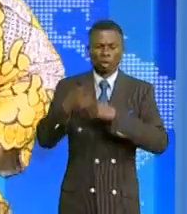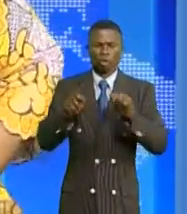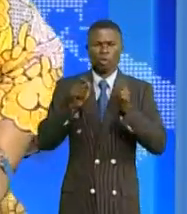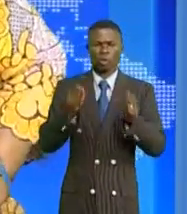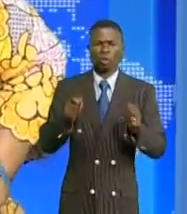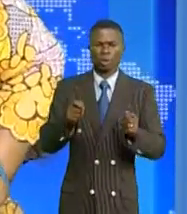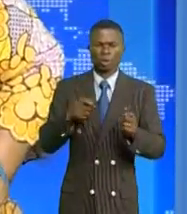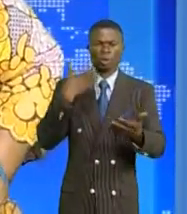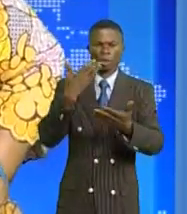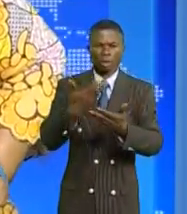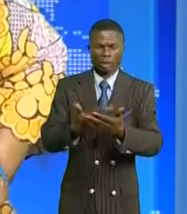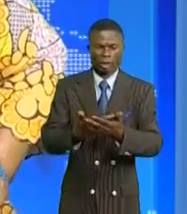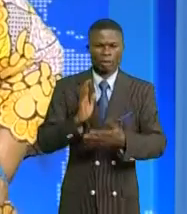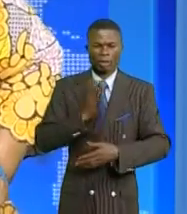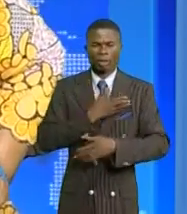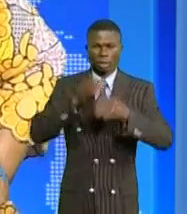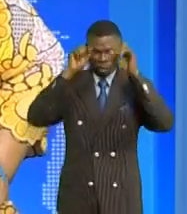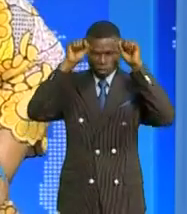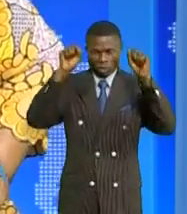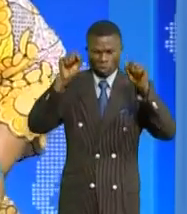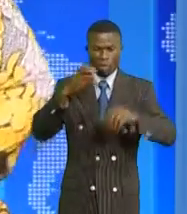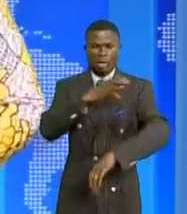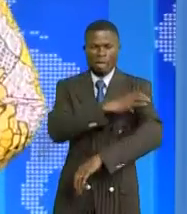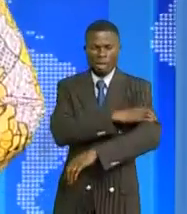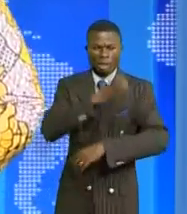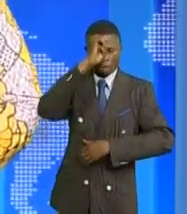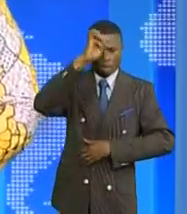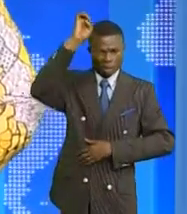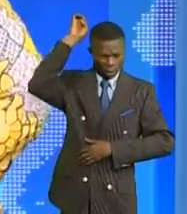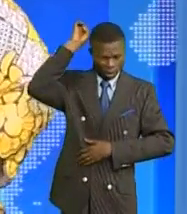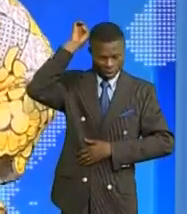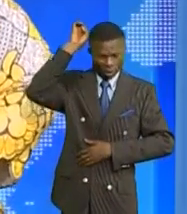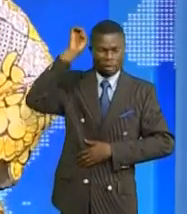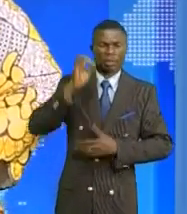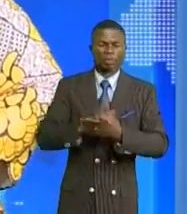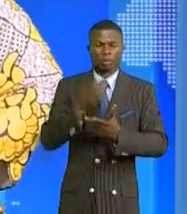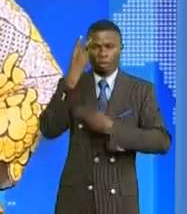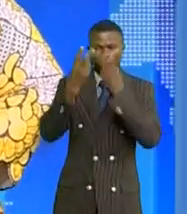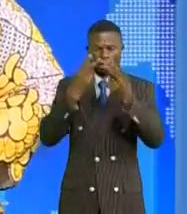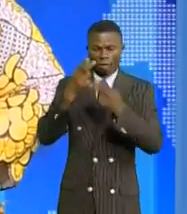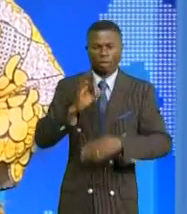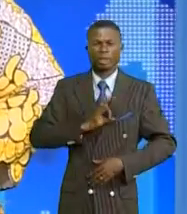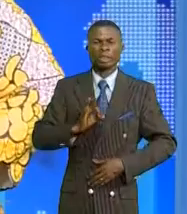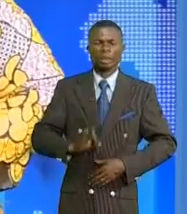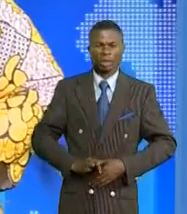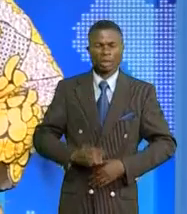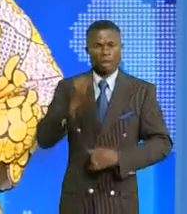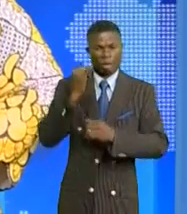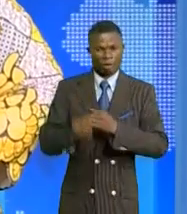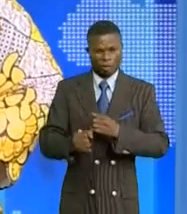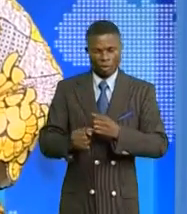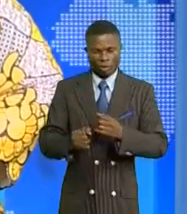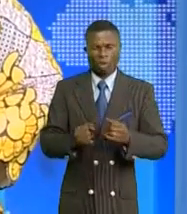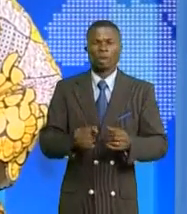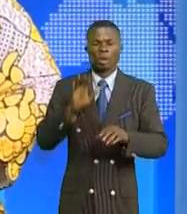par l'arrivée du président de la République à Addis Abeba en Éthiopie, point de chute de la tournée de Félix-Antoine Tshisekedi Tshilombo qu'il a